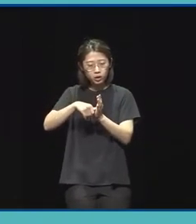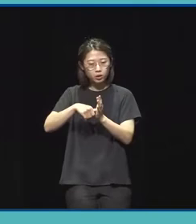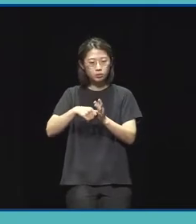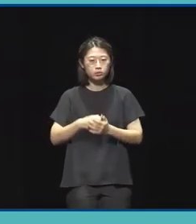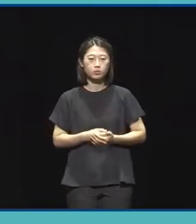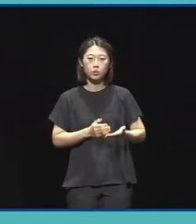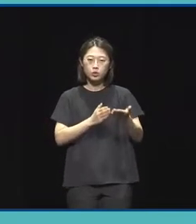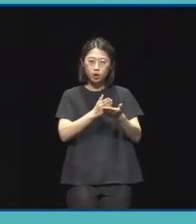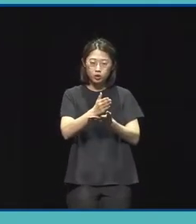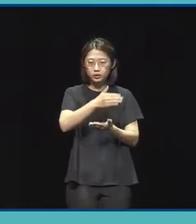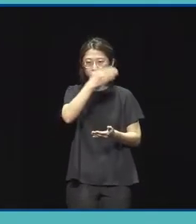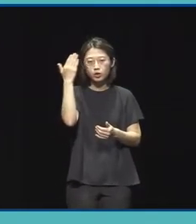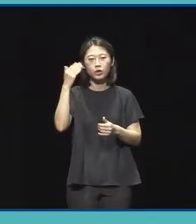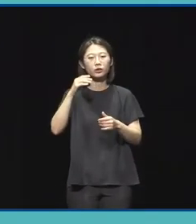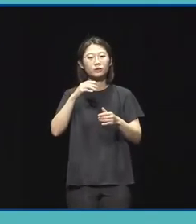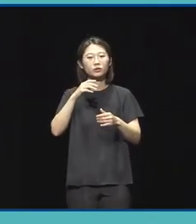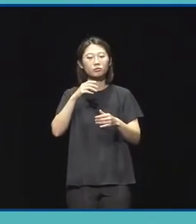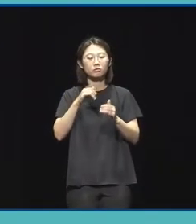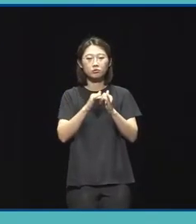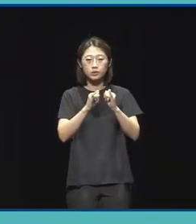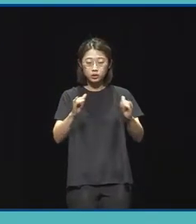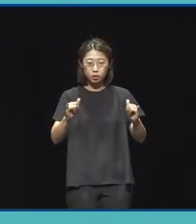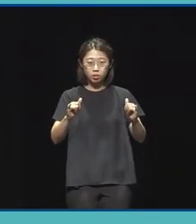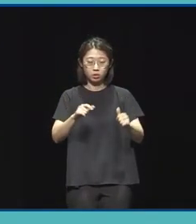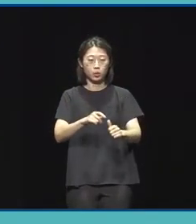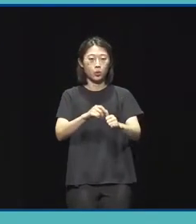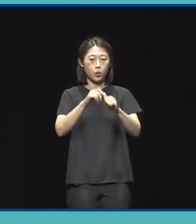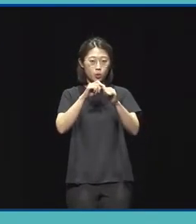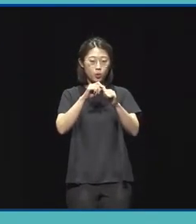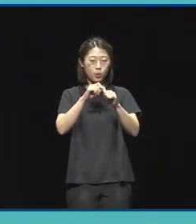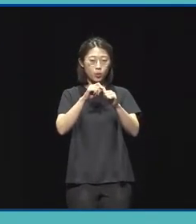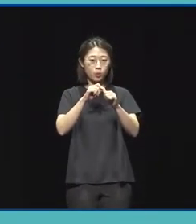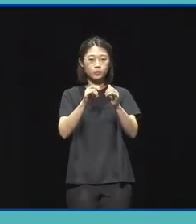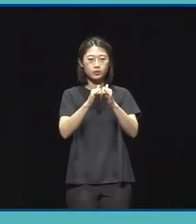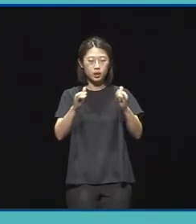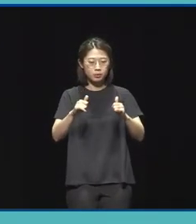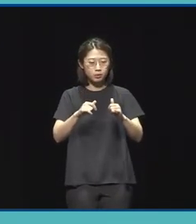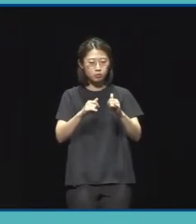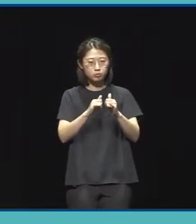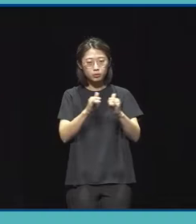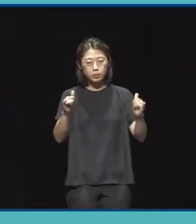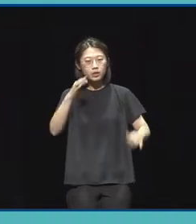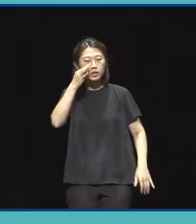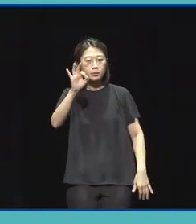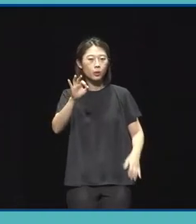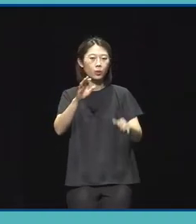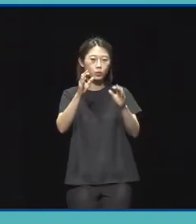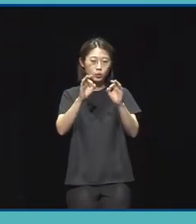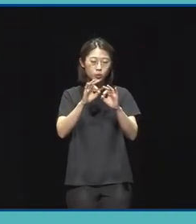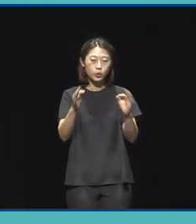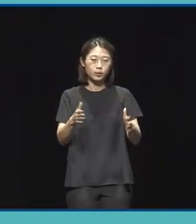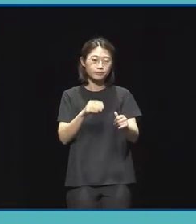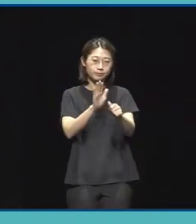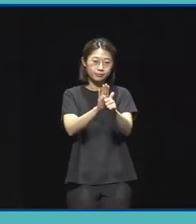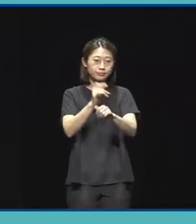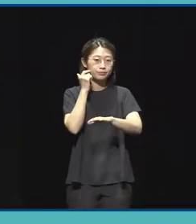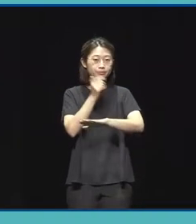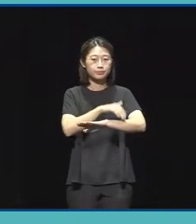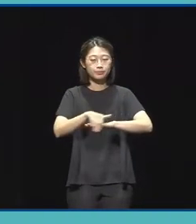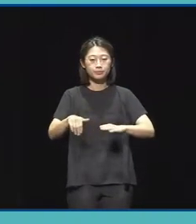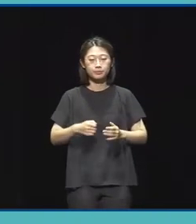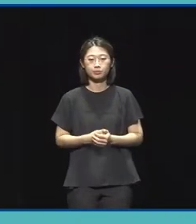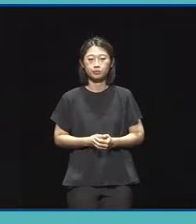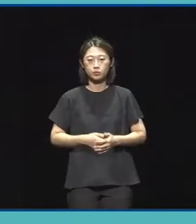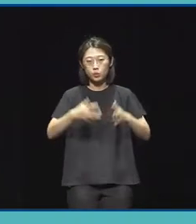전공 청년인턴의 연수 프로그램에 고용된 연수단원 인건비를 10개월 지원합니다.